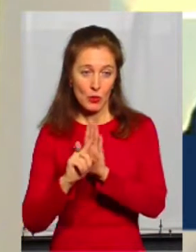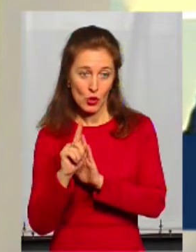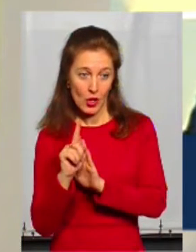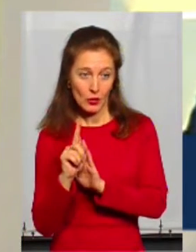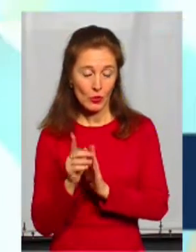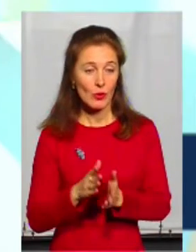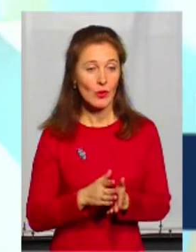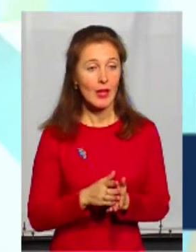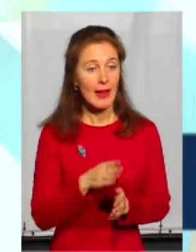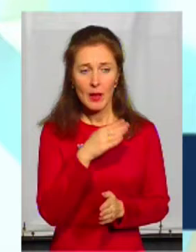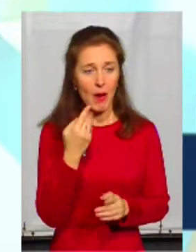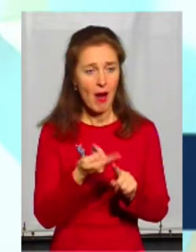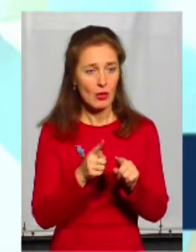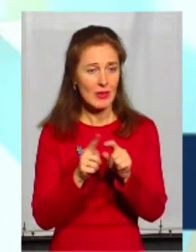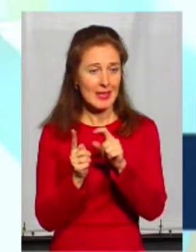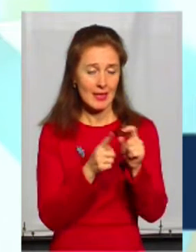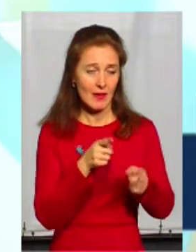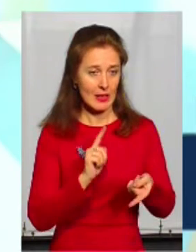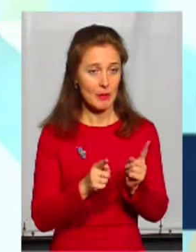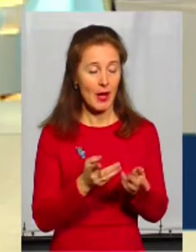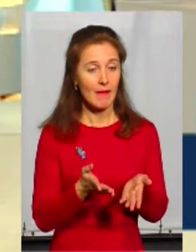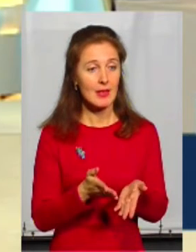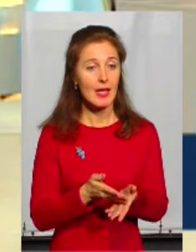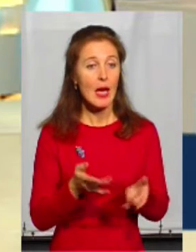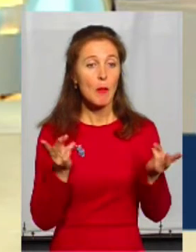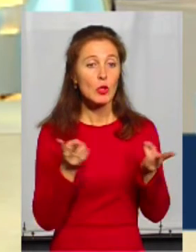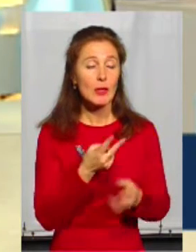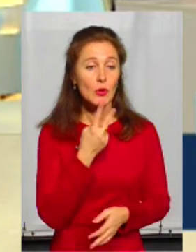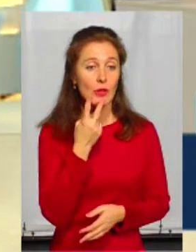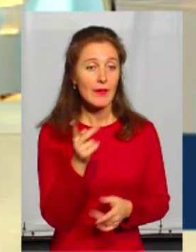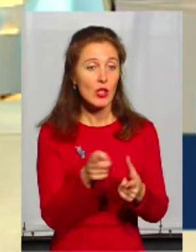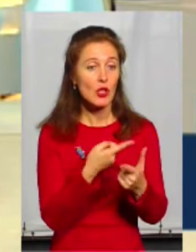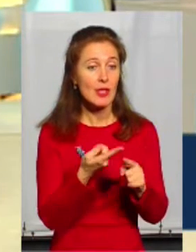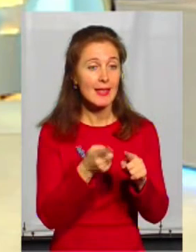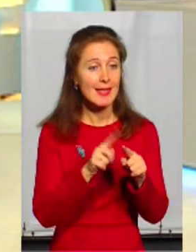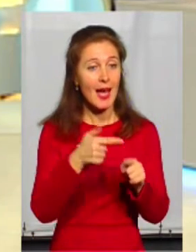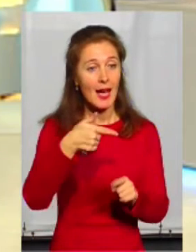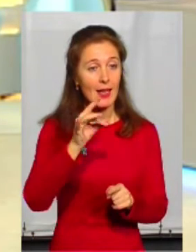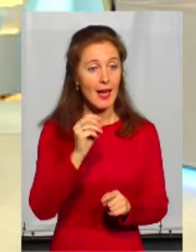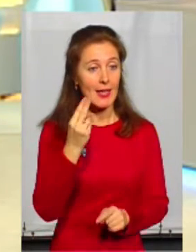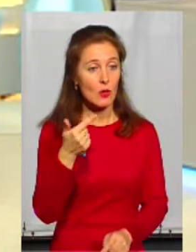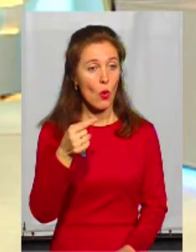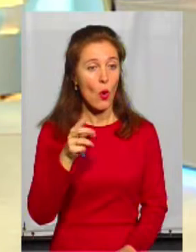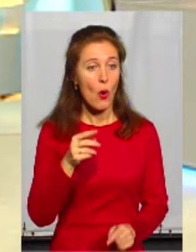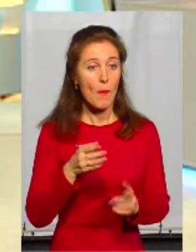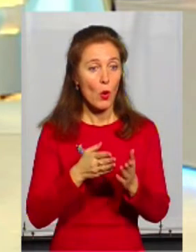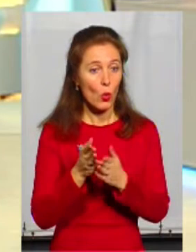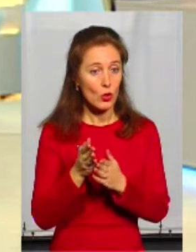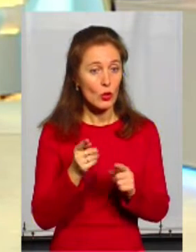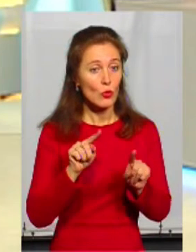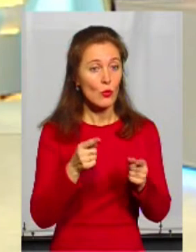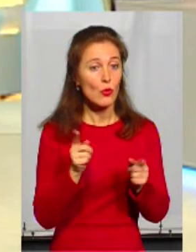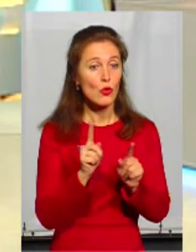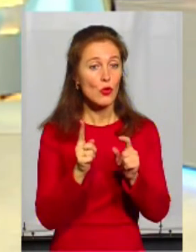так багато, тих слів, насправді. Mm-hmm. Ну, я думаю, справді, там потрібно дивитись, чи це грецького походження, перш за все. Тому що